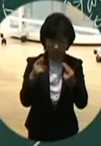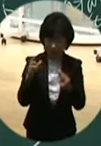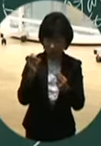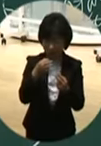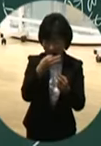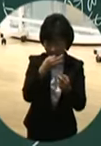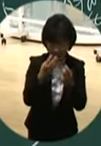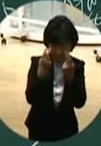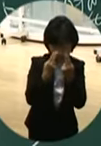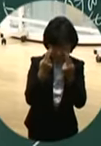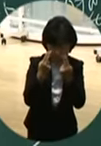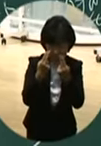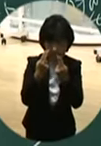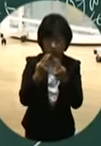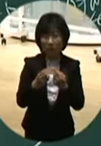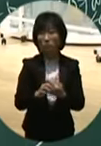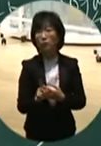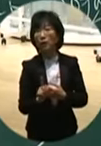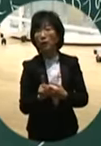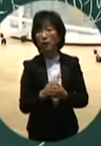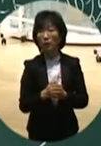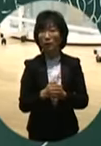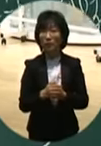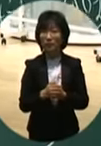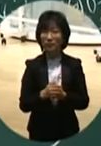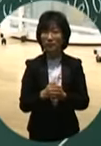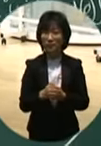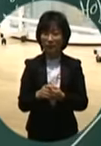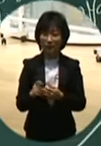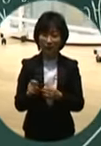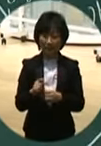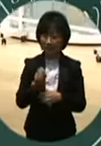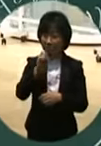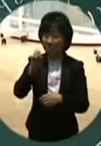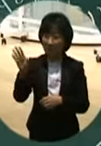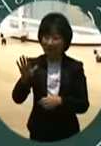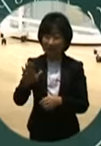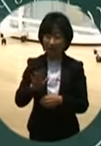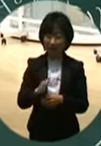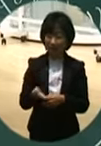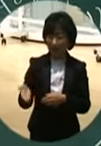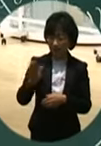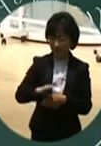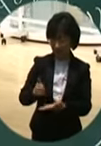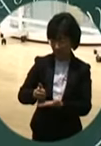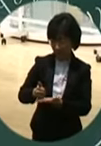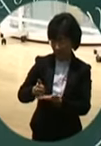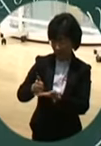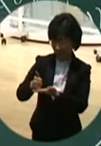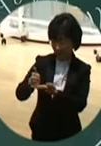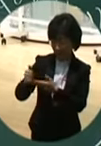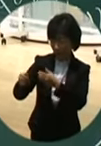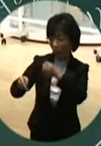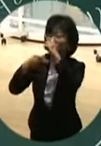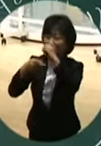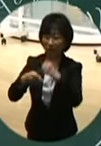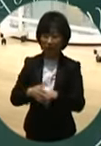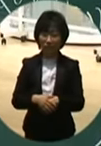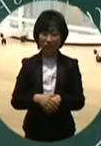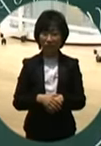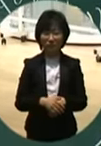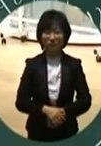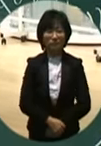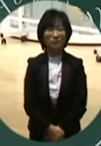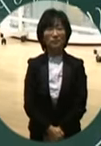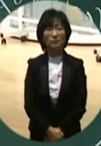보이면요 말 절대 안 합니다. 그러나 사실은 존경하지 않습니다. So if an elder looks at you 그렇죠? and